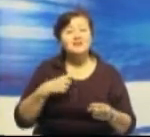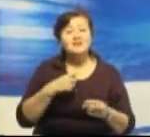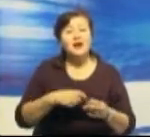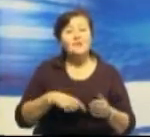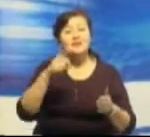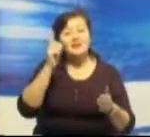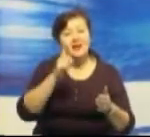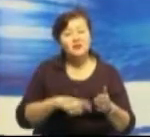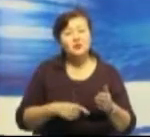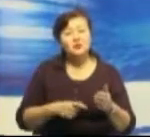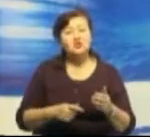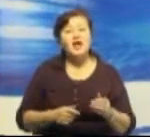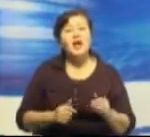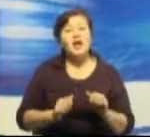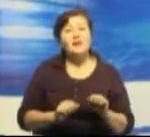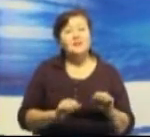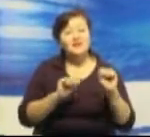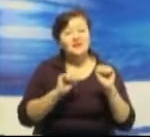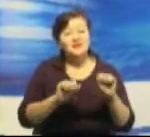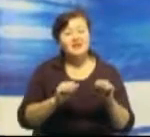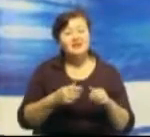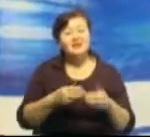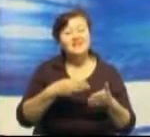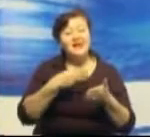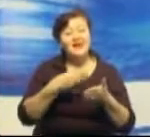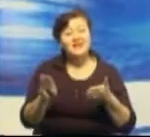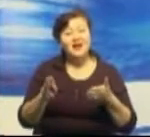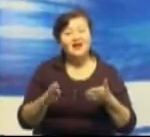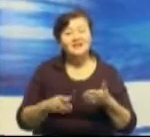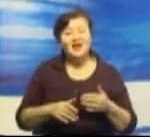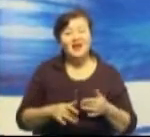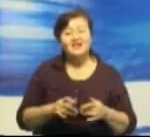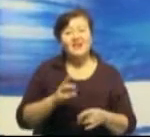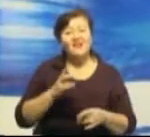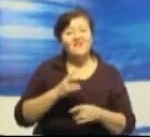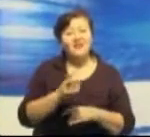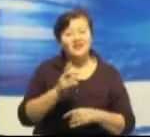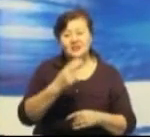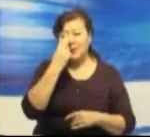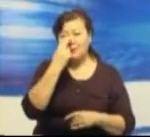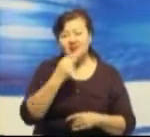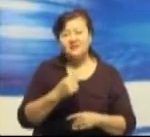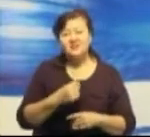ведение здорового образа жизни, отказ от вредных привычек и полноценное питание.